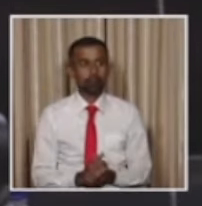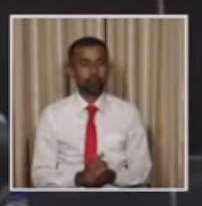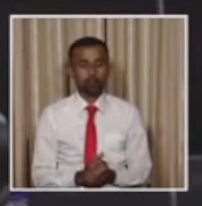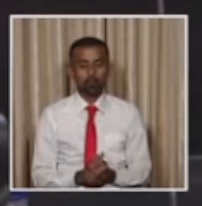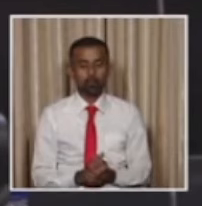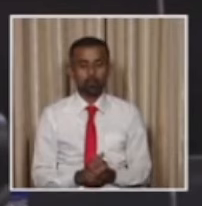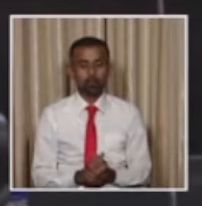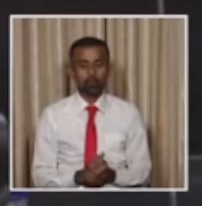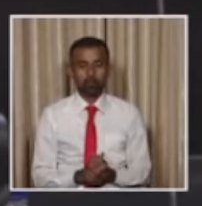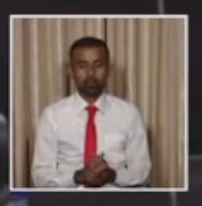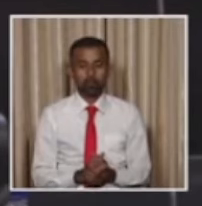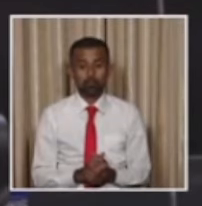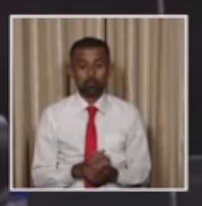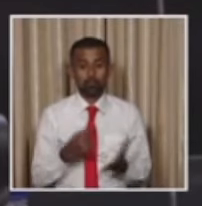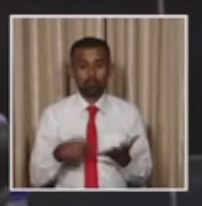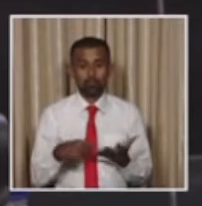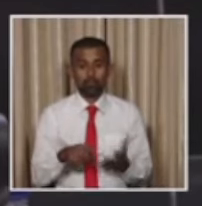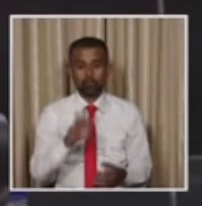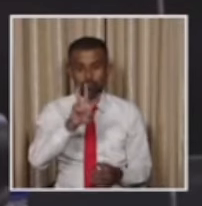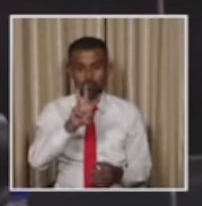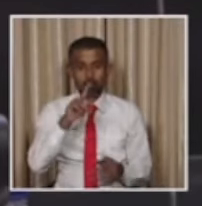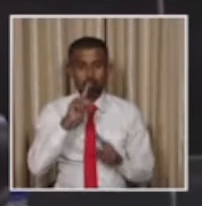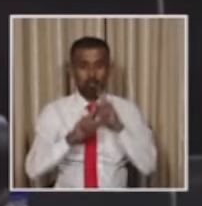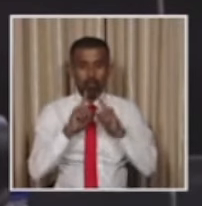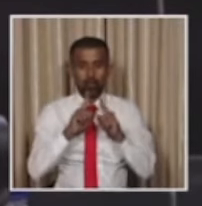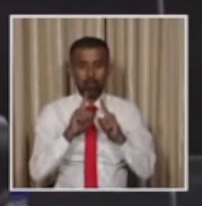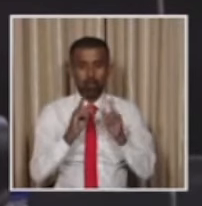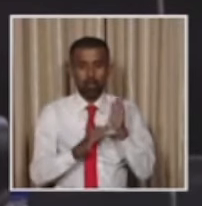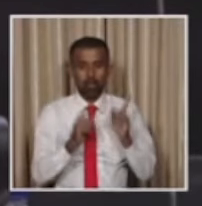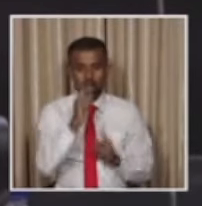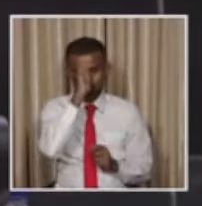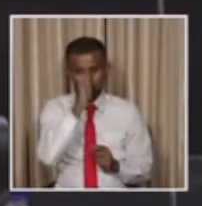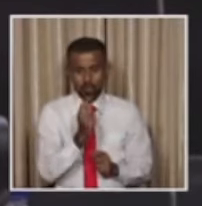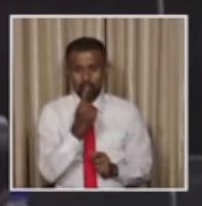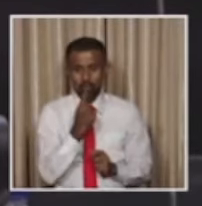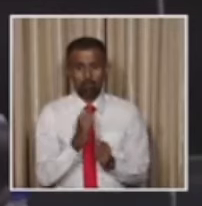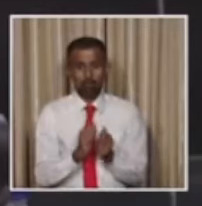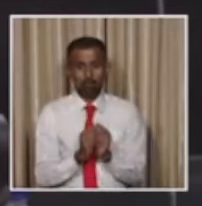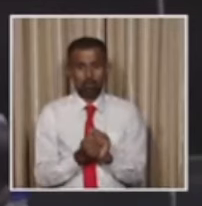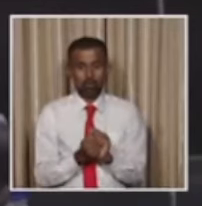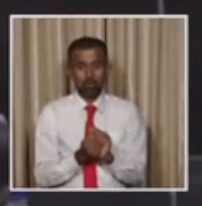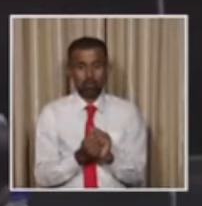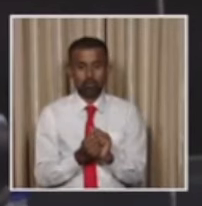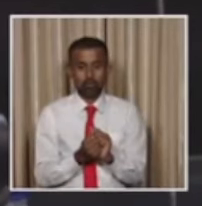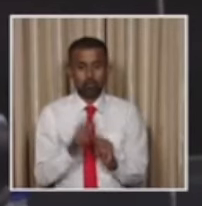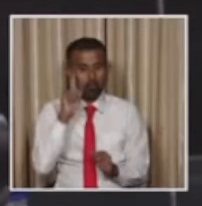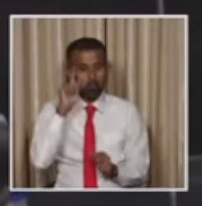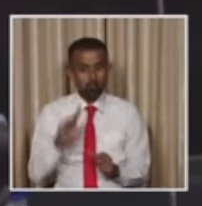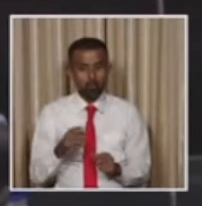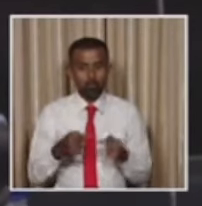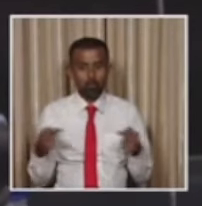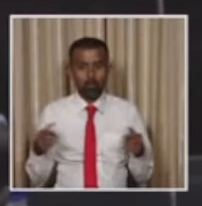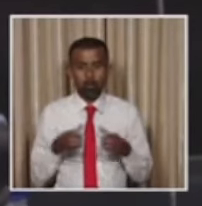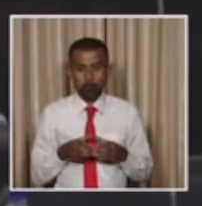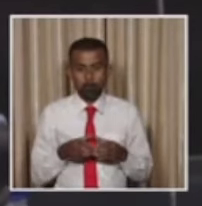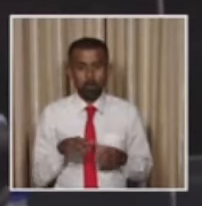එතකොට මේ සම්බන්ධයෙන් කාරණා තුනක් තියෙනවා කතා කරන්න. ගරු ඇමතුමා කිව්වා සංශෝධන වගයක් ඉදිරිපත් කරන්න බලාපොරොත්තු වෙනවා විපක්ෂයෙන්,